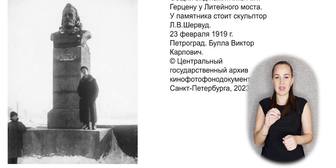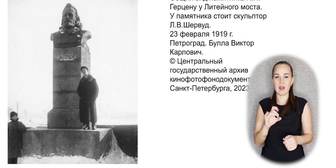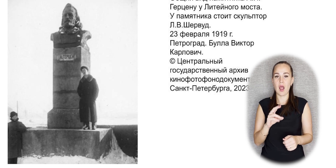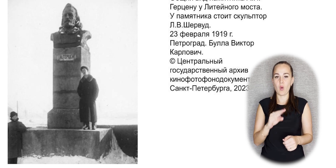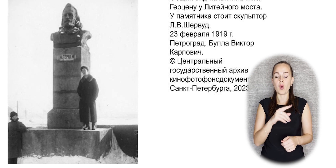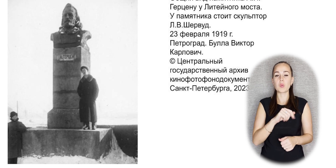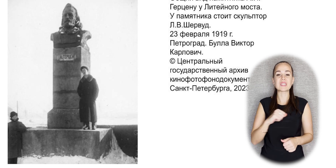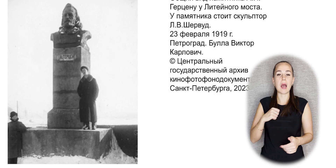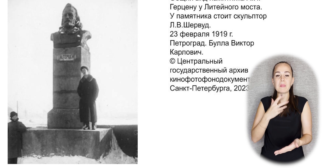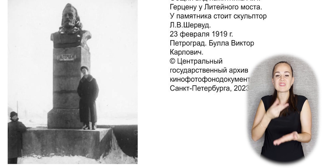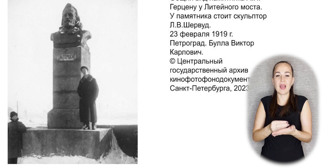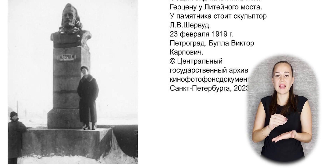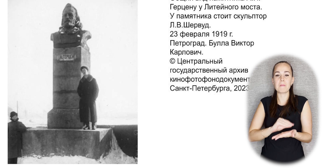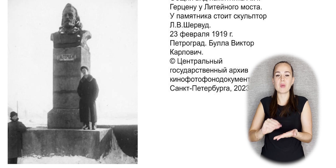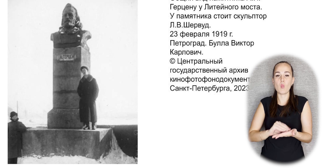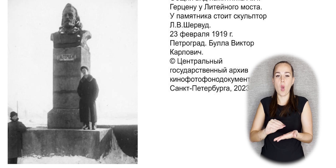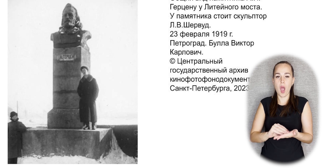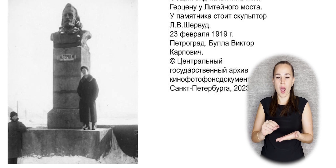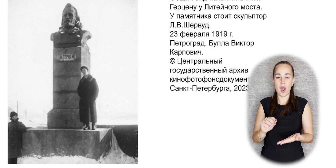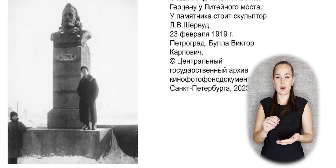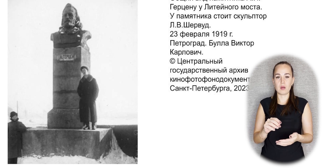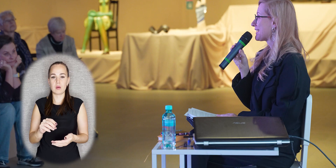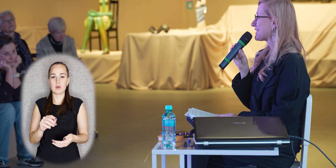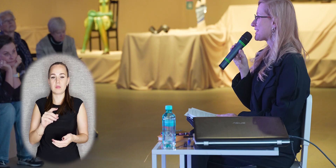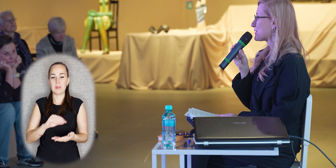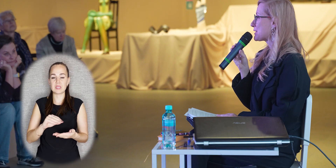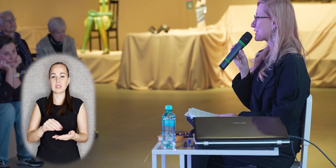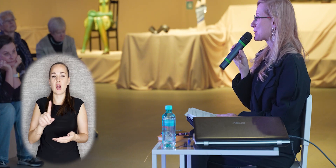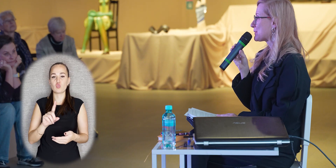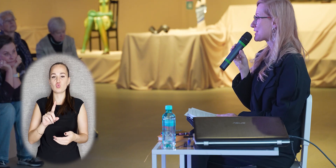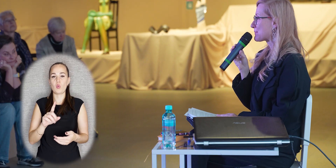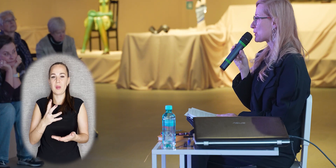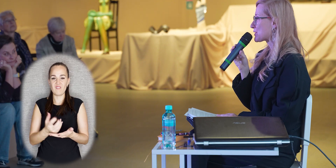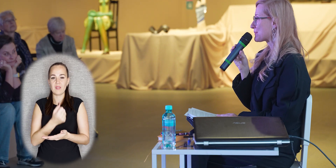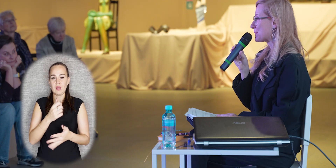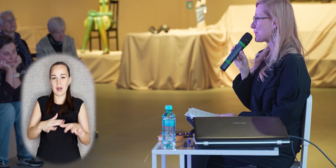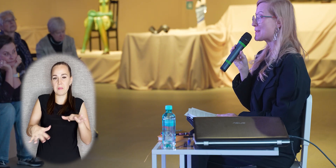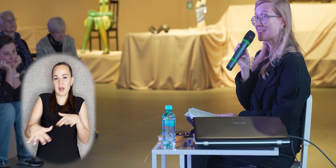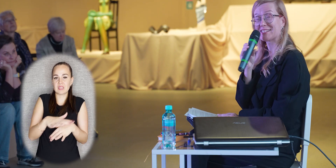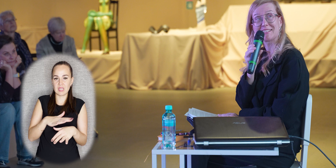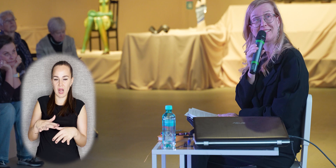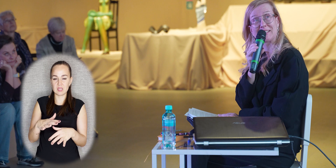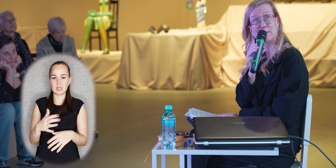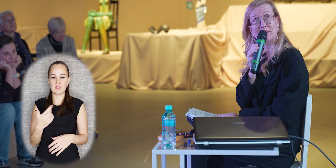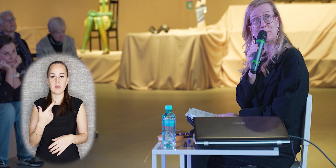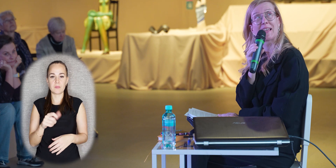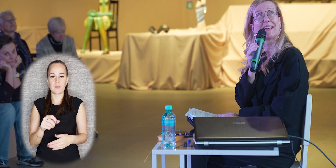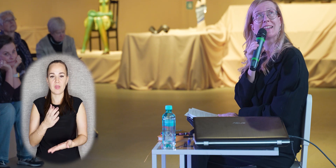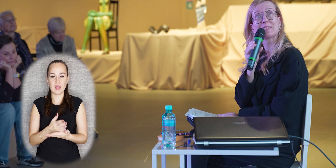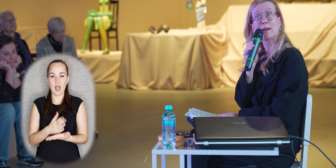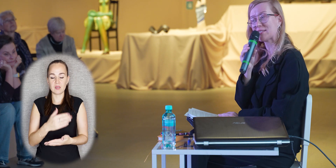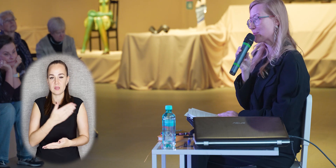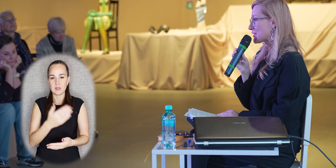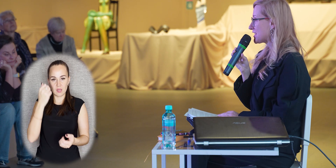своих мемуарах, для того, чтобы победить синее пространство Невы, на фоне которой был расположен памятник на Арсенальной набережной.